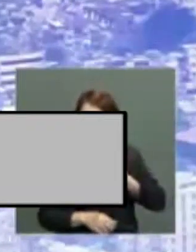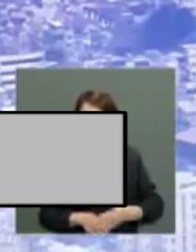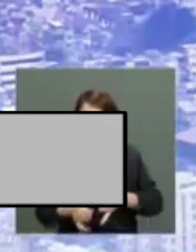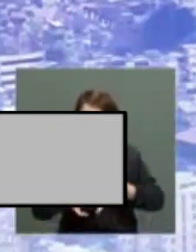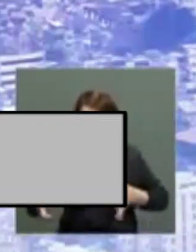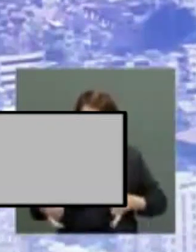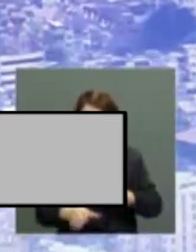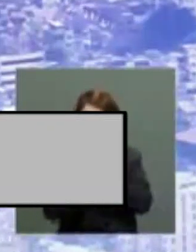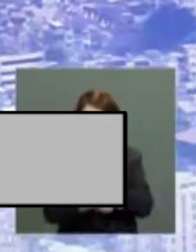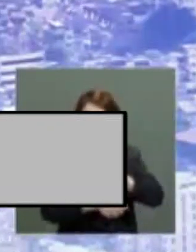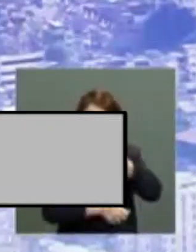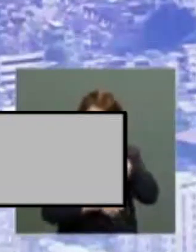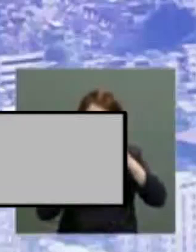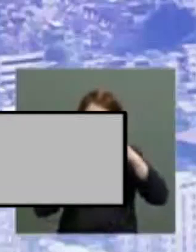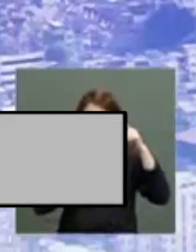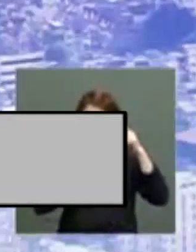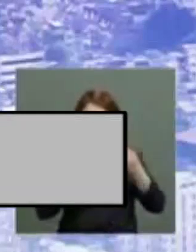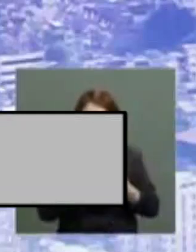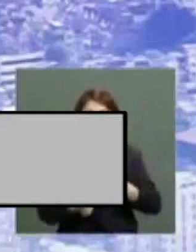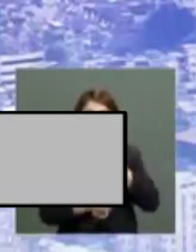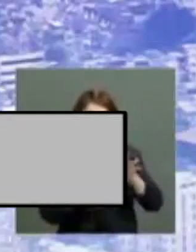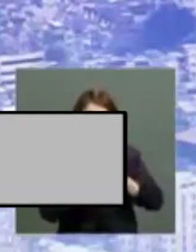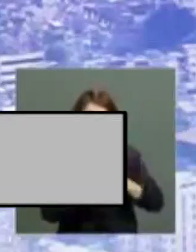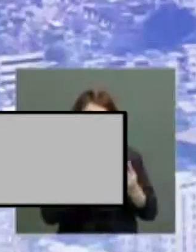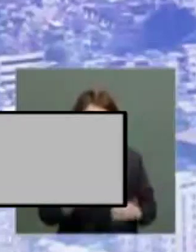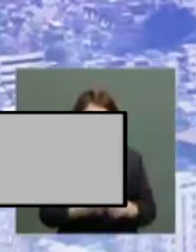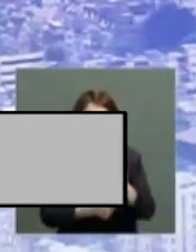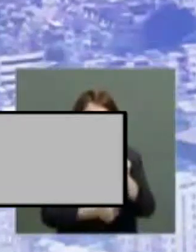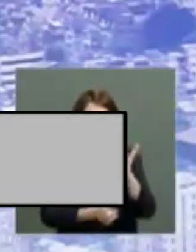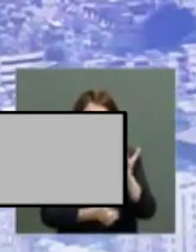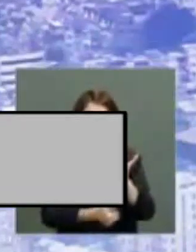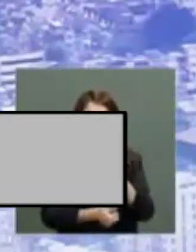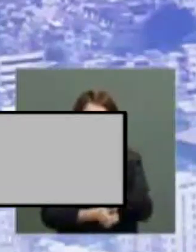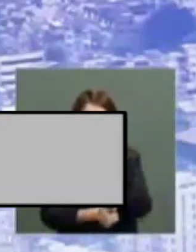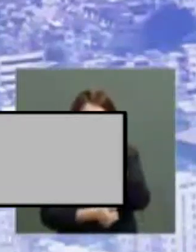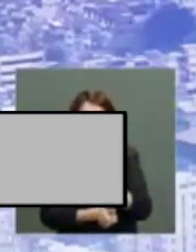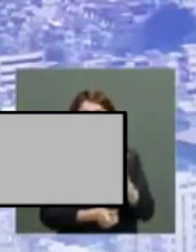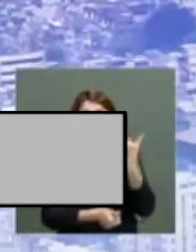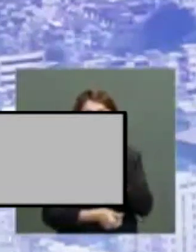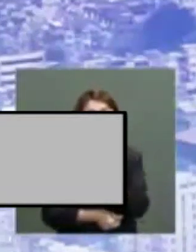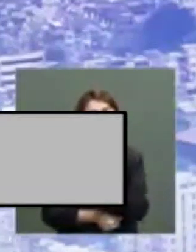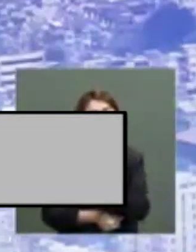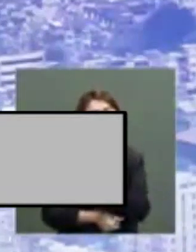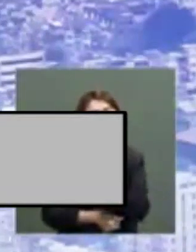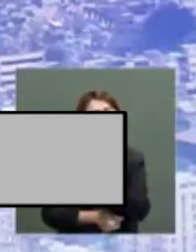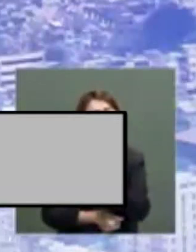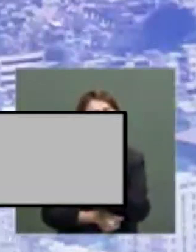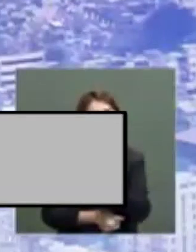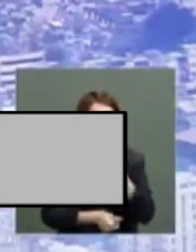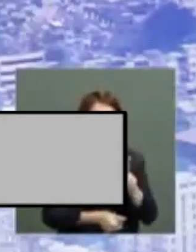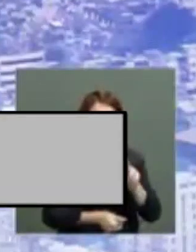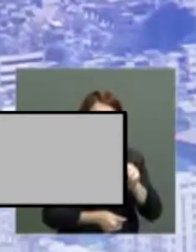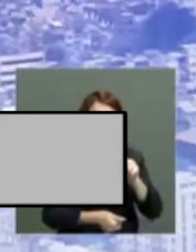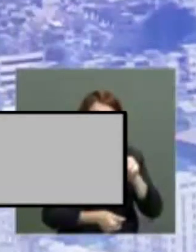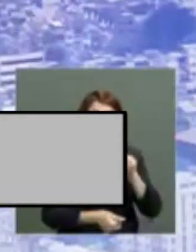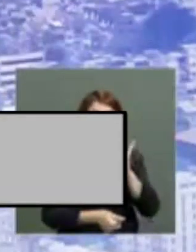าวๆถ้า38ตัวนี้ดีกว่าเมื่อวานก่อน50กว่านะครับ30กว่าแ